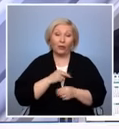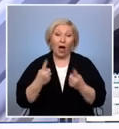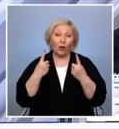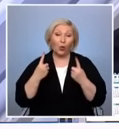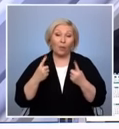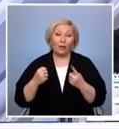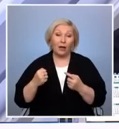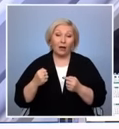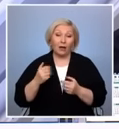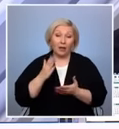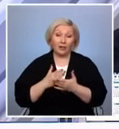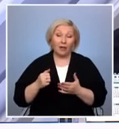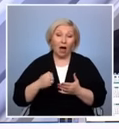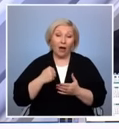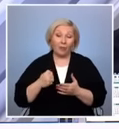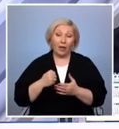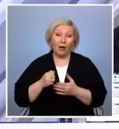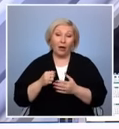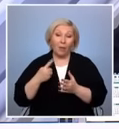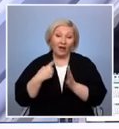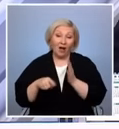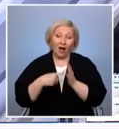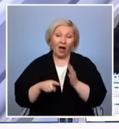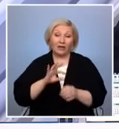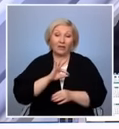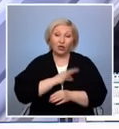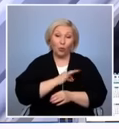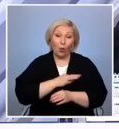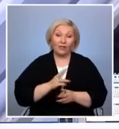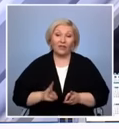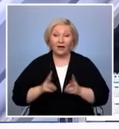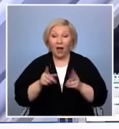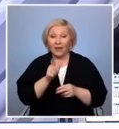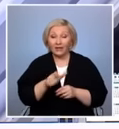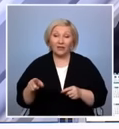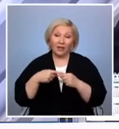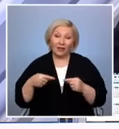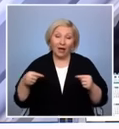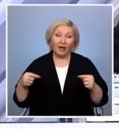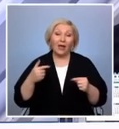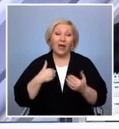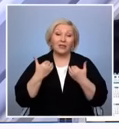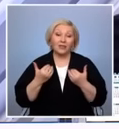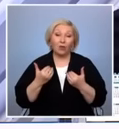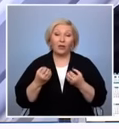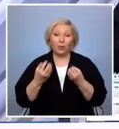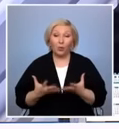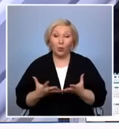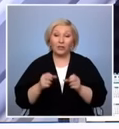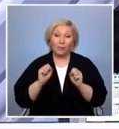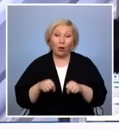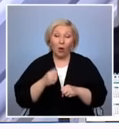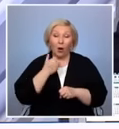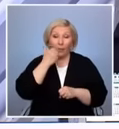самим Хабировым, выглядело, кстати, это как-то очень уж унизительно, тем не менее, несмотря на весь этот балаган, мне удалось все-таки почерпнуть